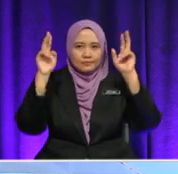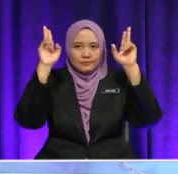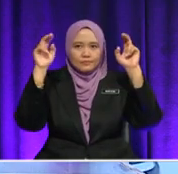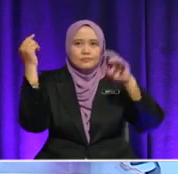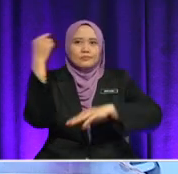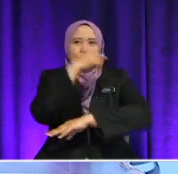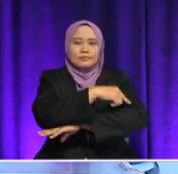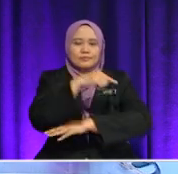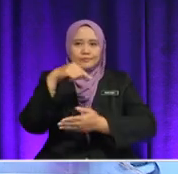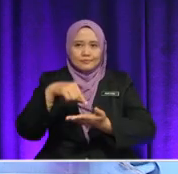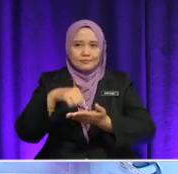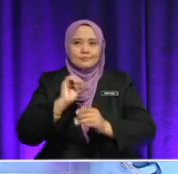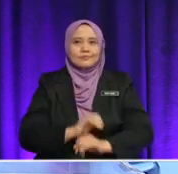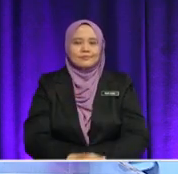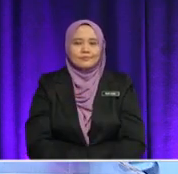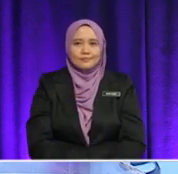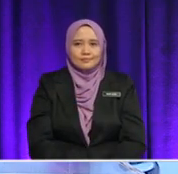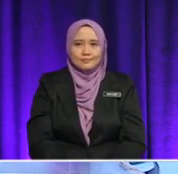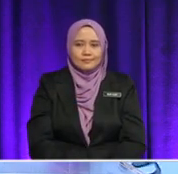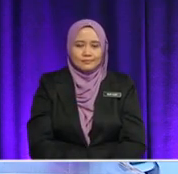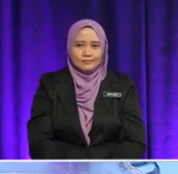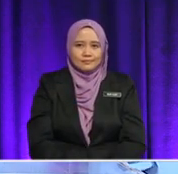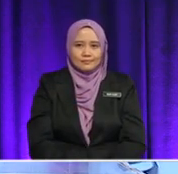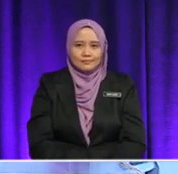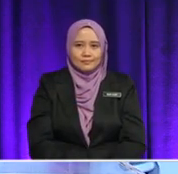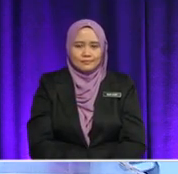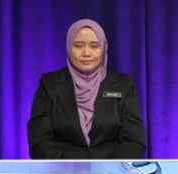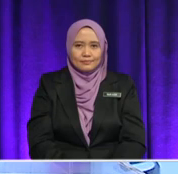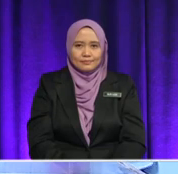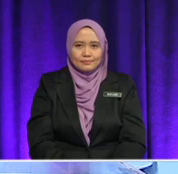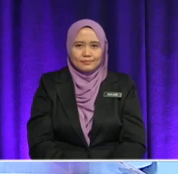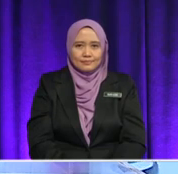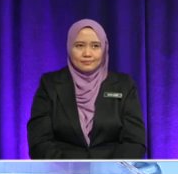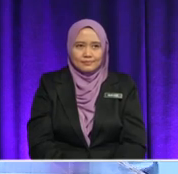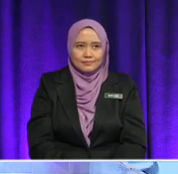yang baru saja kita lakukan tadi dengan kita belajar kali ini